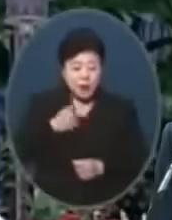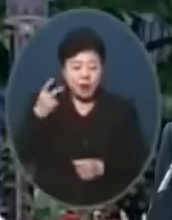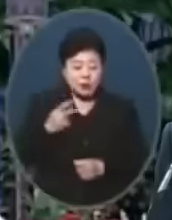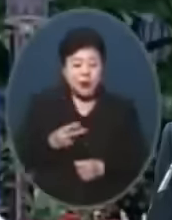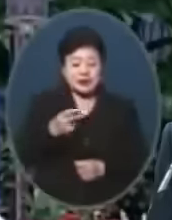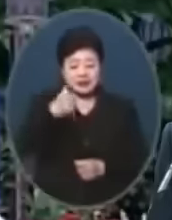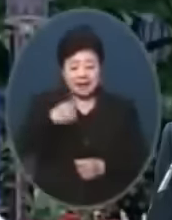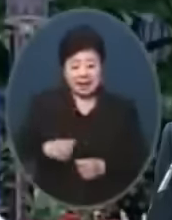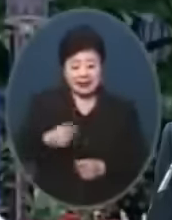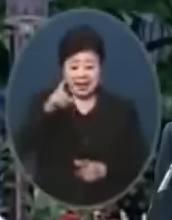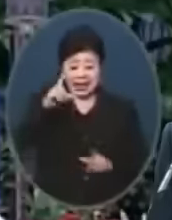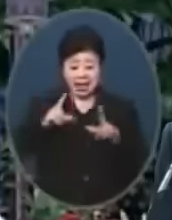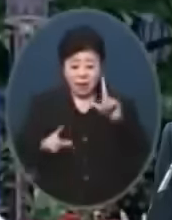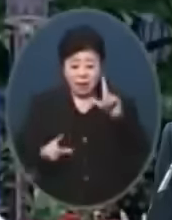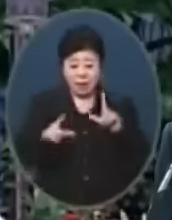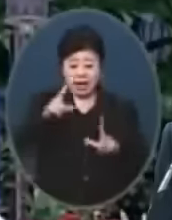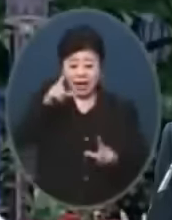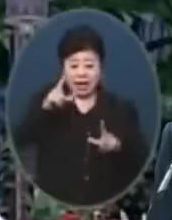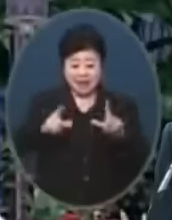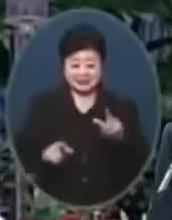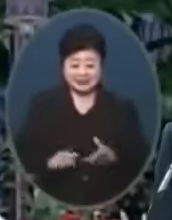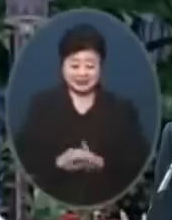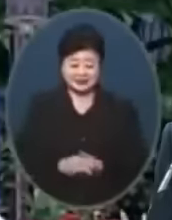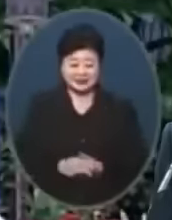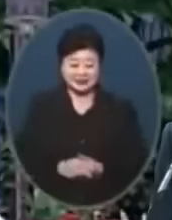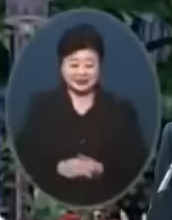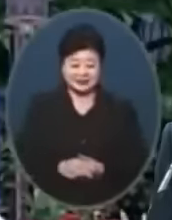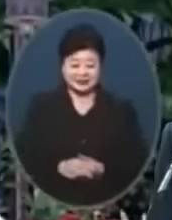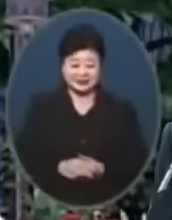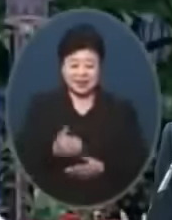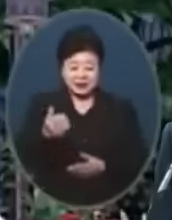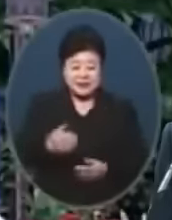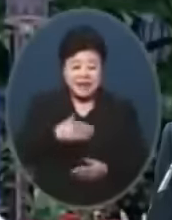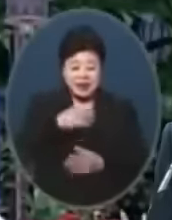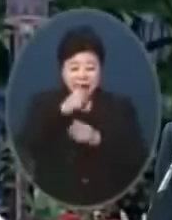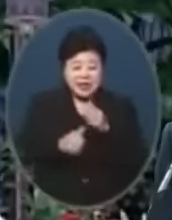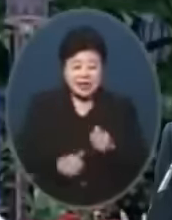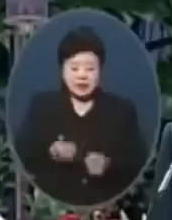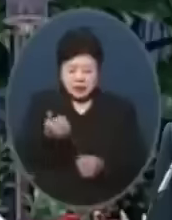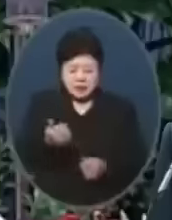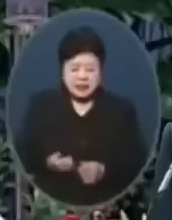자들을 여러분 하나님이 여러분 다 미리 알고 계셨어요.